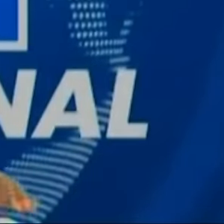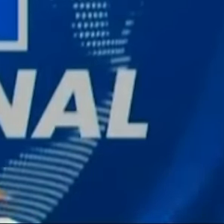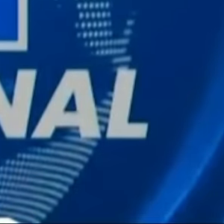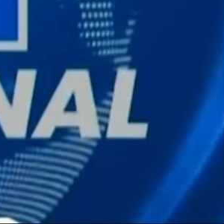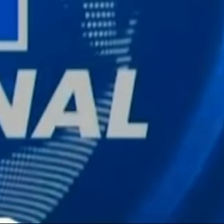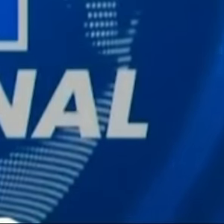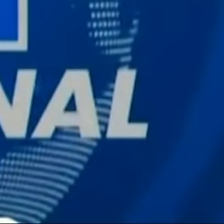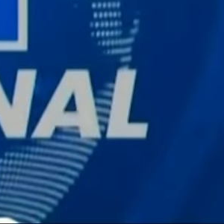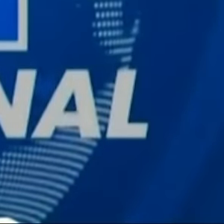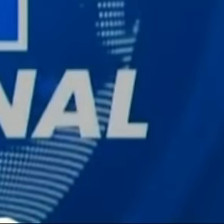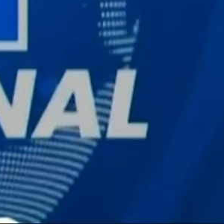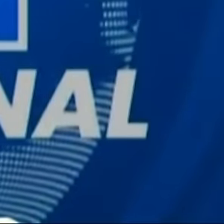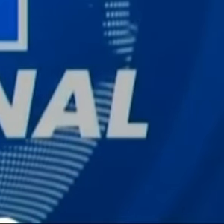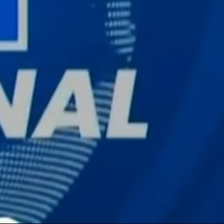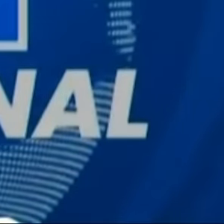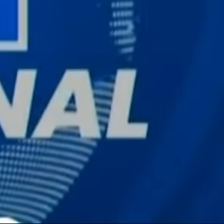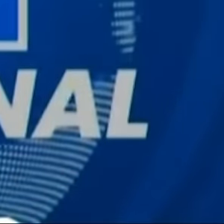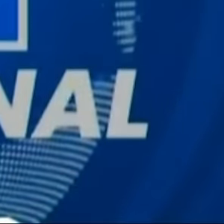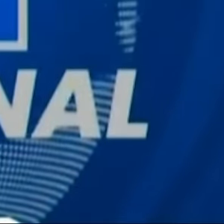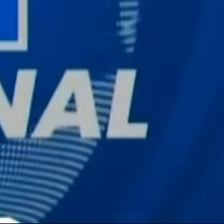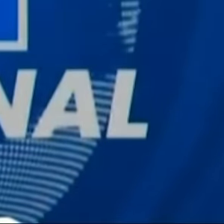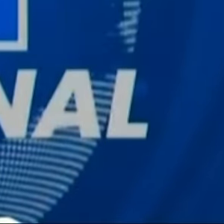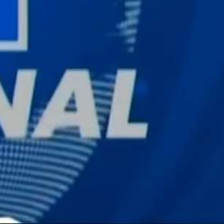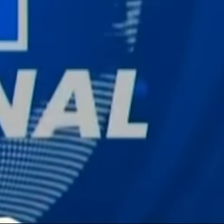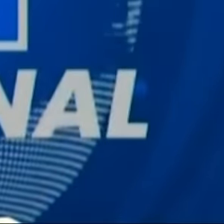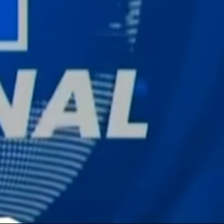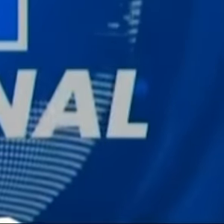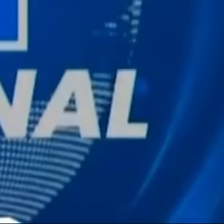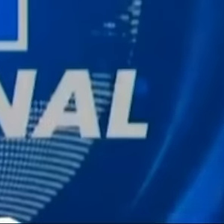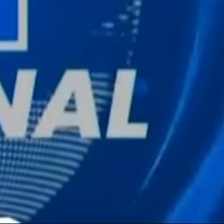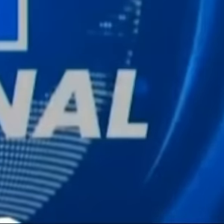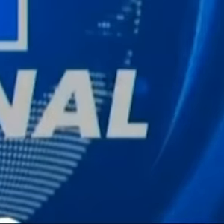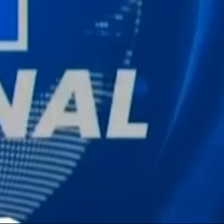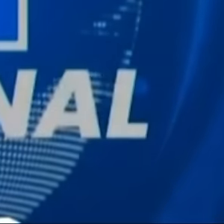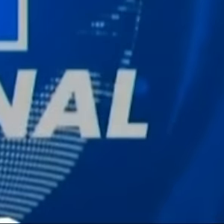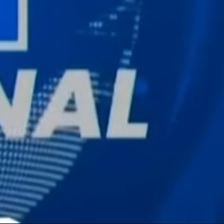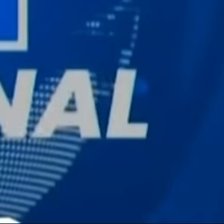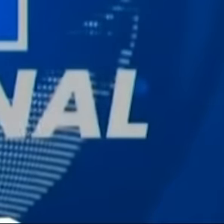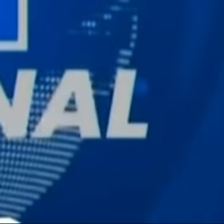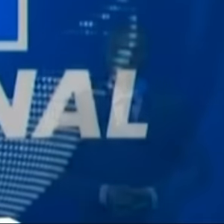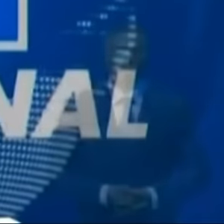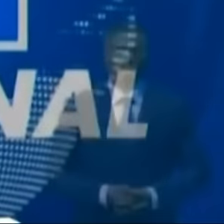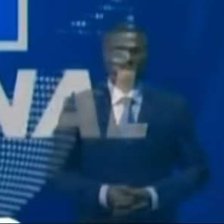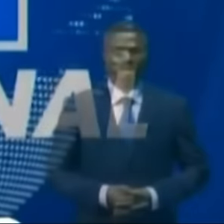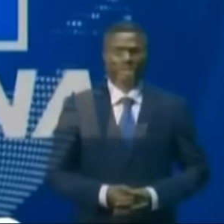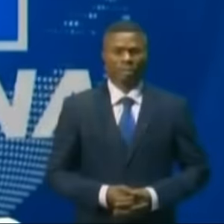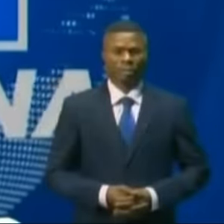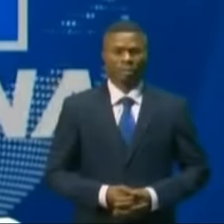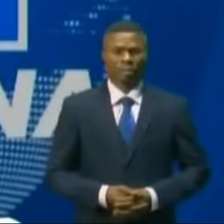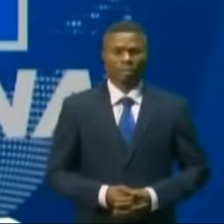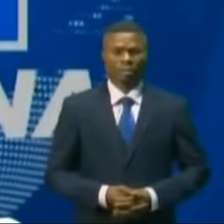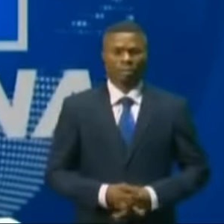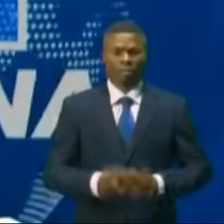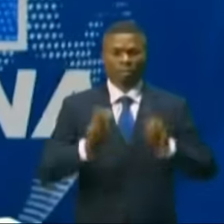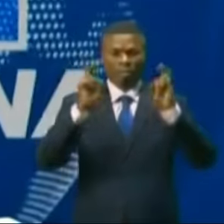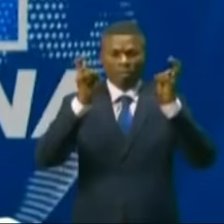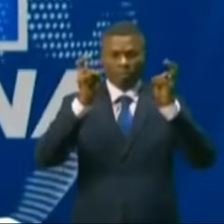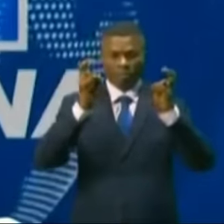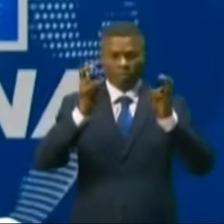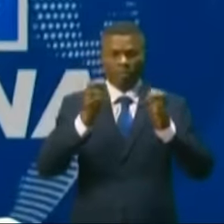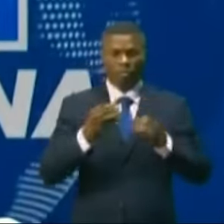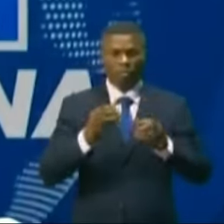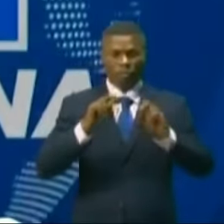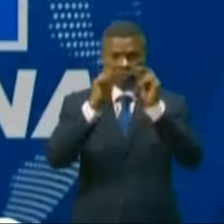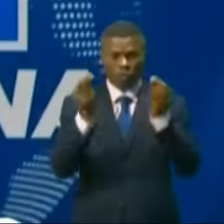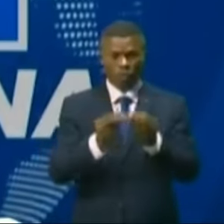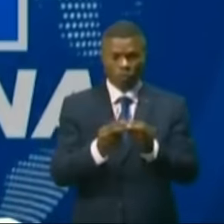Mesdames et messieurs, bonsoir et merci de suivre cette grande édition du journal sur la RTNC. Au sommaire de ce 20h, une nouvelle vague